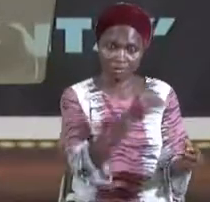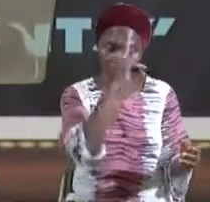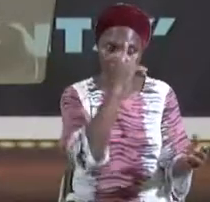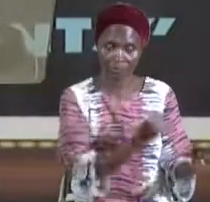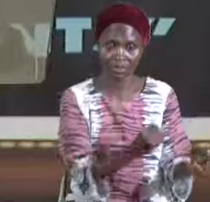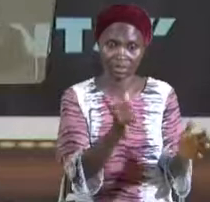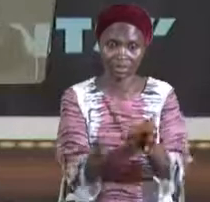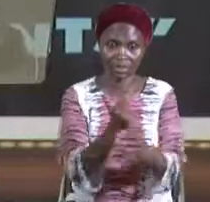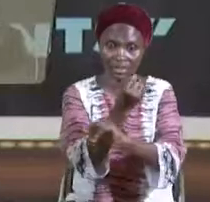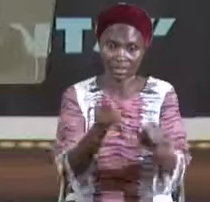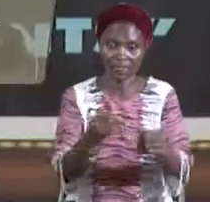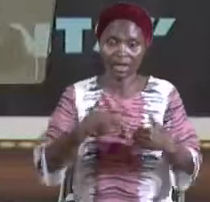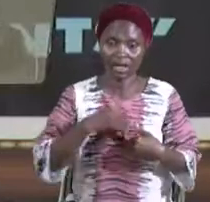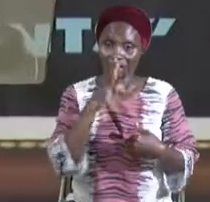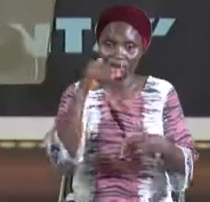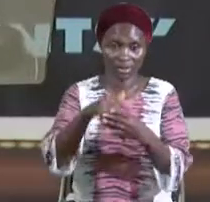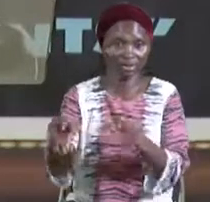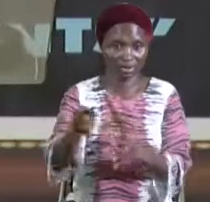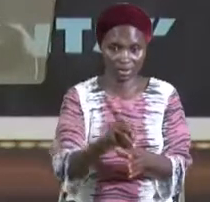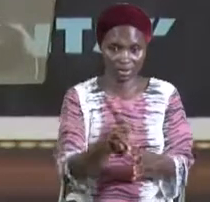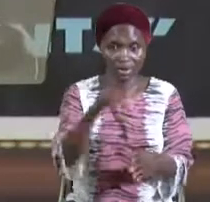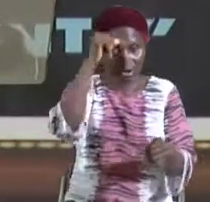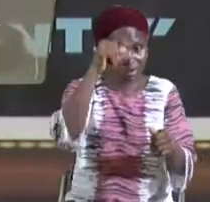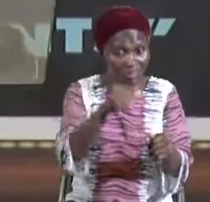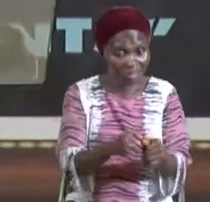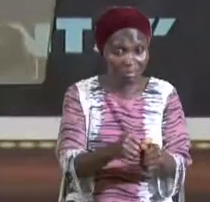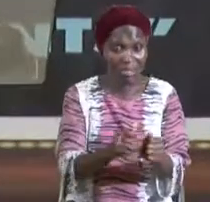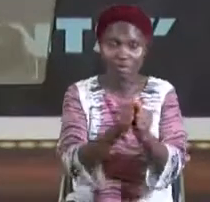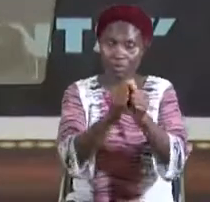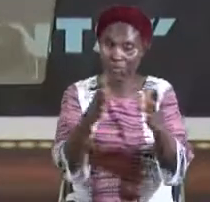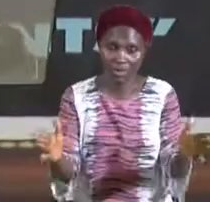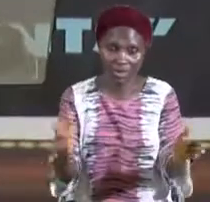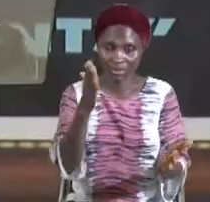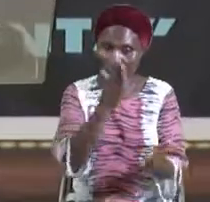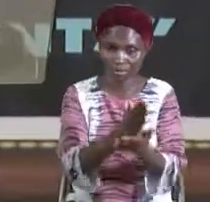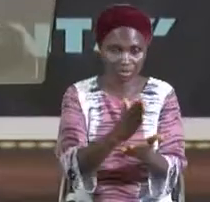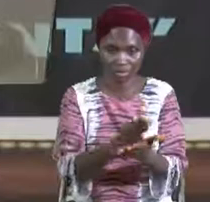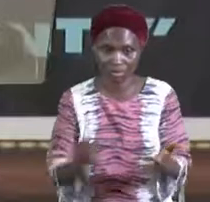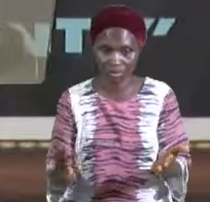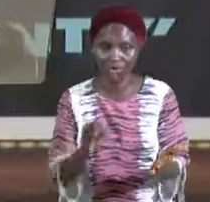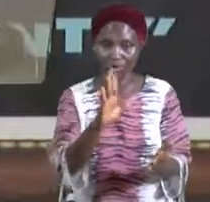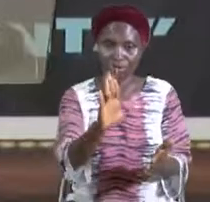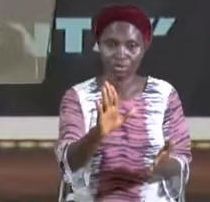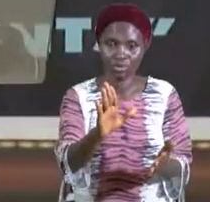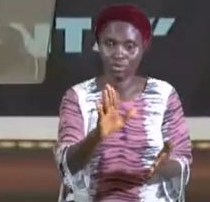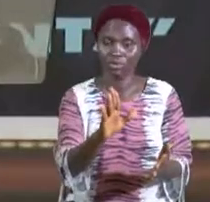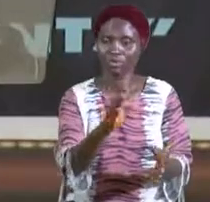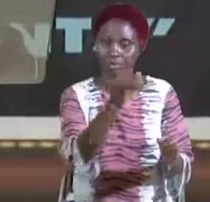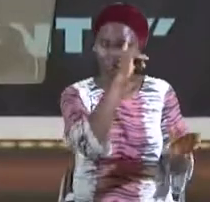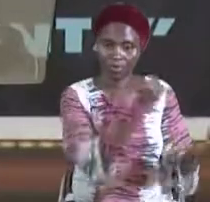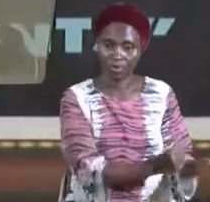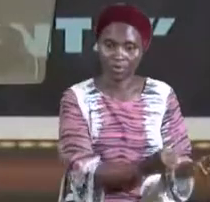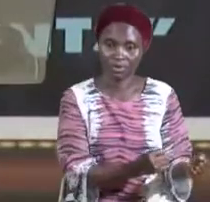Nous rappelons sans cesse l'œuvre de votre foi, le travail de votre charité et la fermeté de votre espérance en notre Seigneur